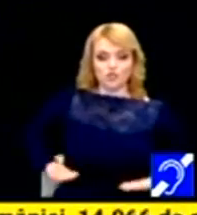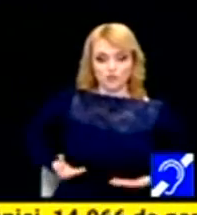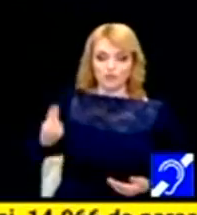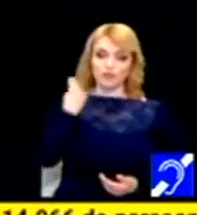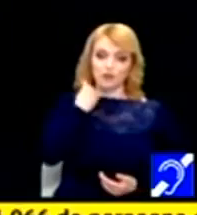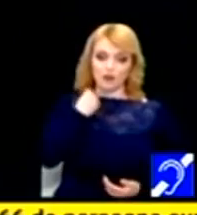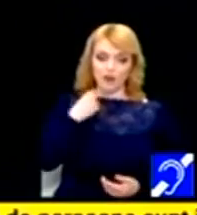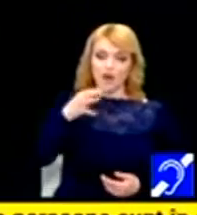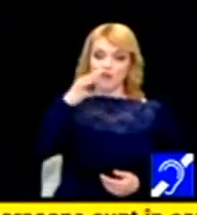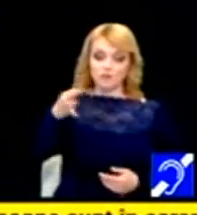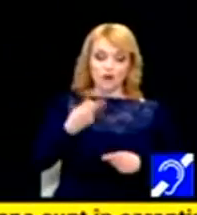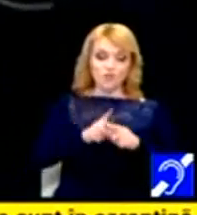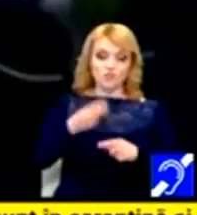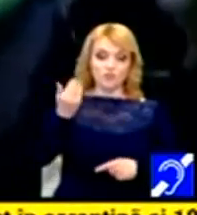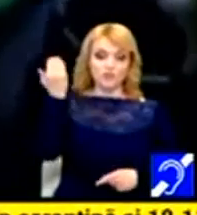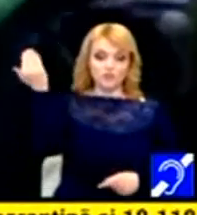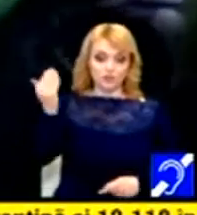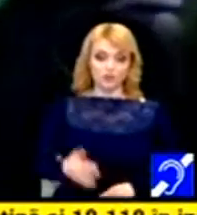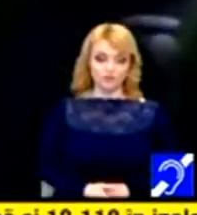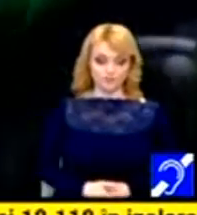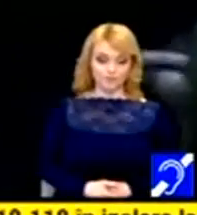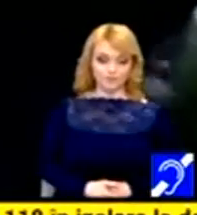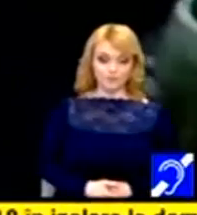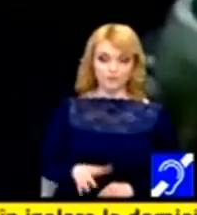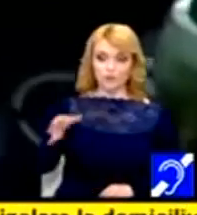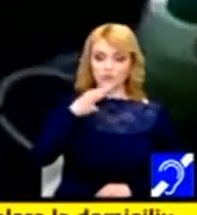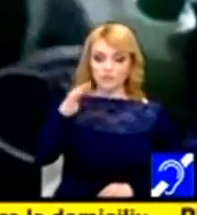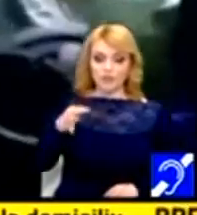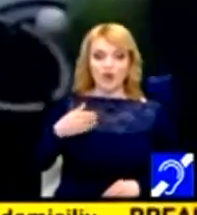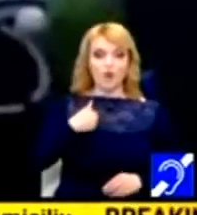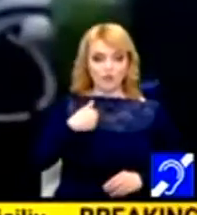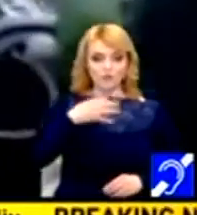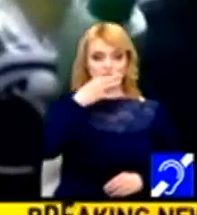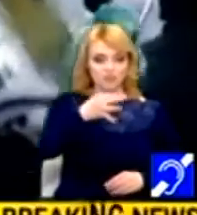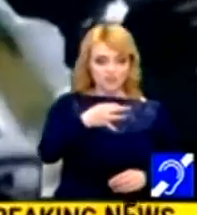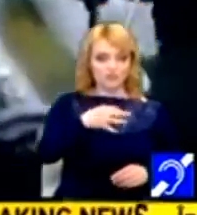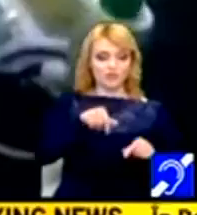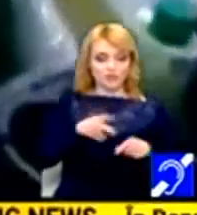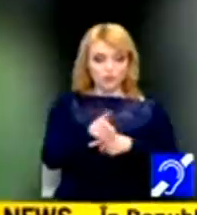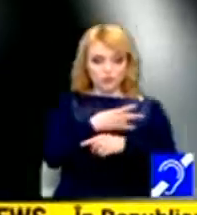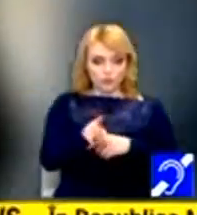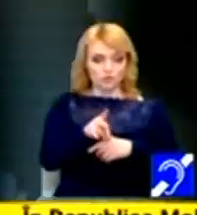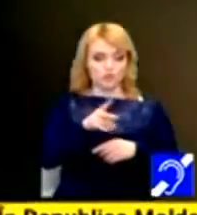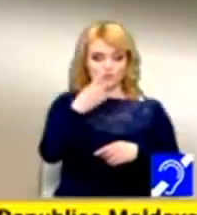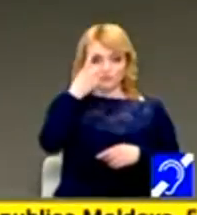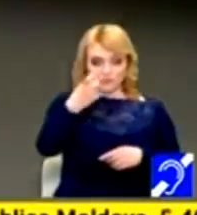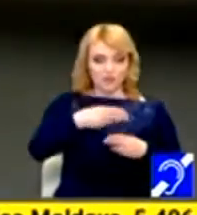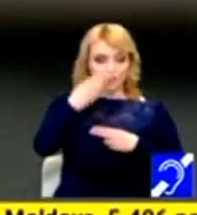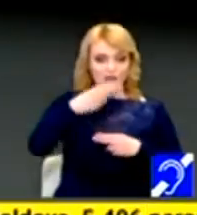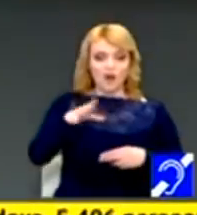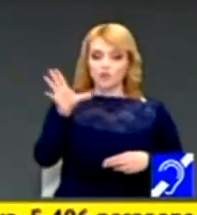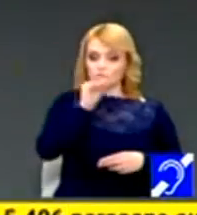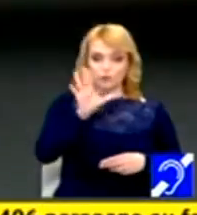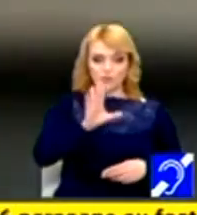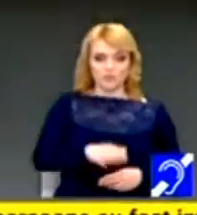Marea Britanie, a declarat că banii confiscați îi aparțin. Dulgher spune că urma să declare suma în aceeași noapte, dar nu a reușit să ajungă la timp din